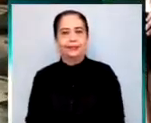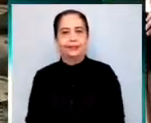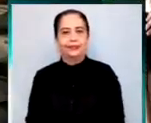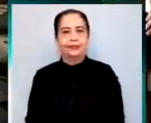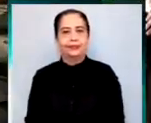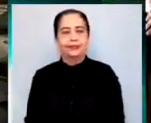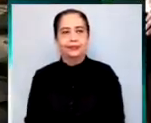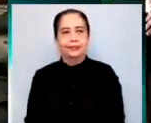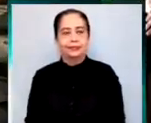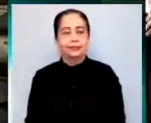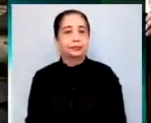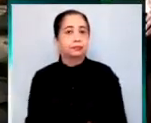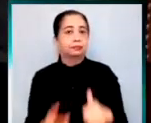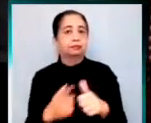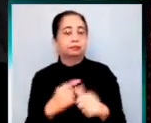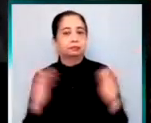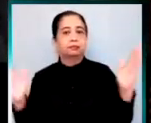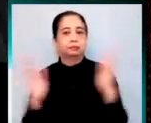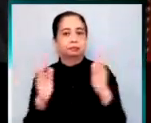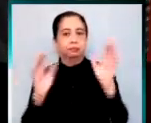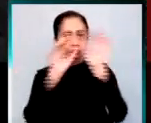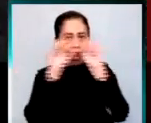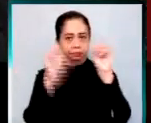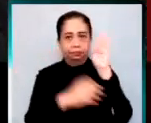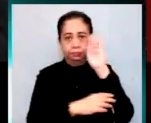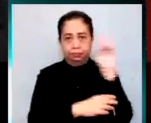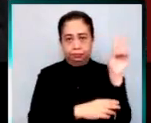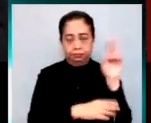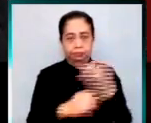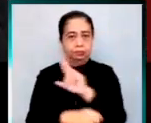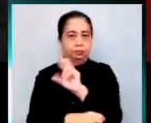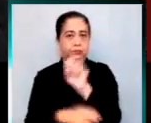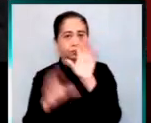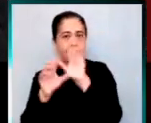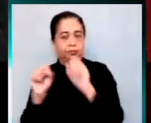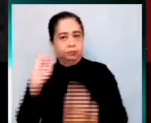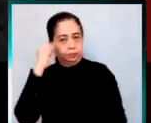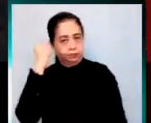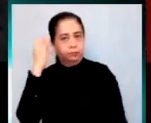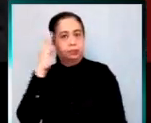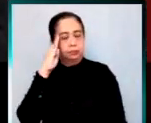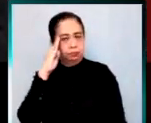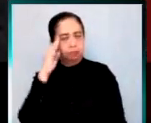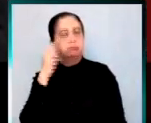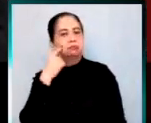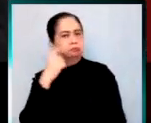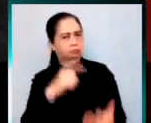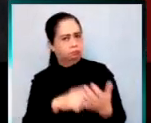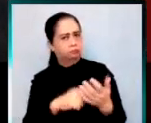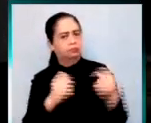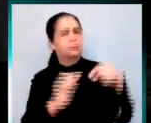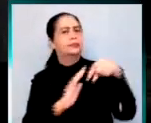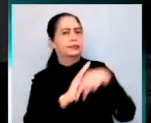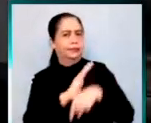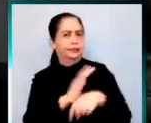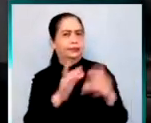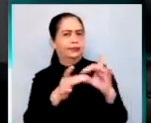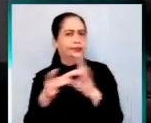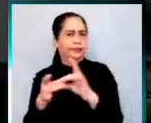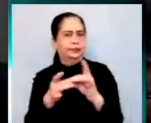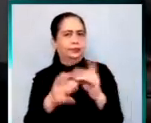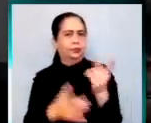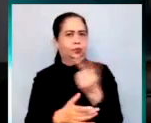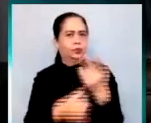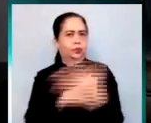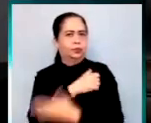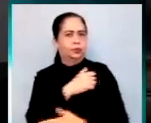Sa unang pag-aharap ni Pangulong Ferdinand Marcos at US President Joe Biden, kinilala ni Biden ang malalim na ugnayan ng dalawang bansa na pinagtitibay din